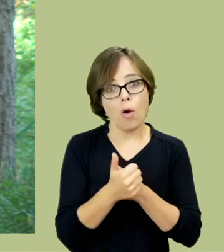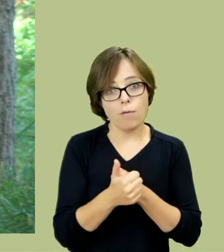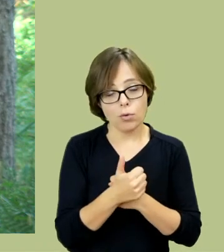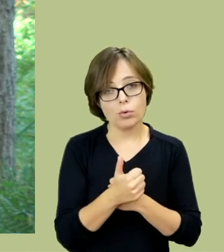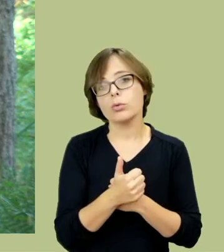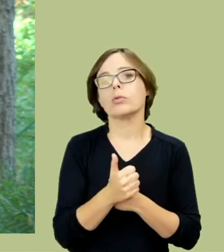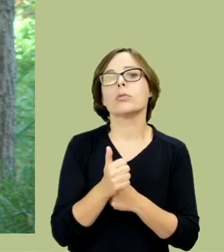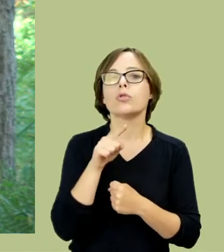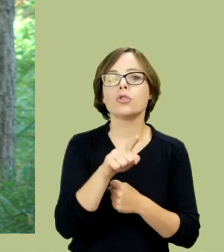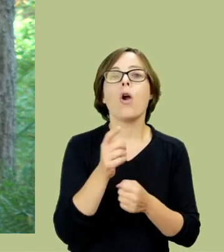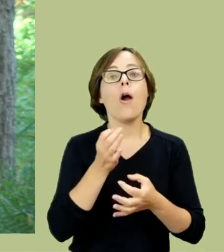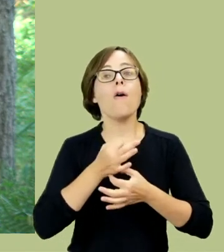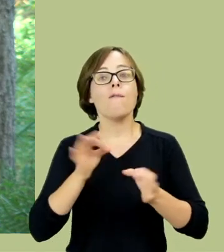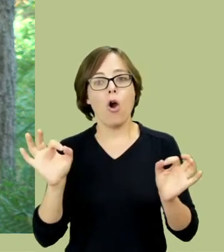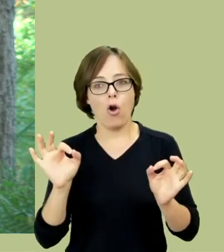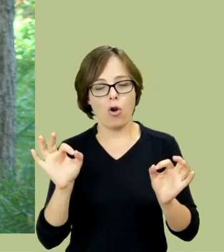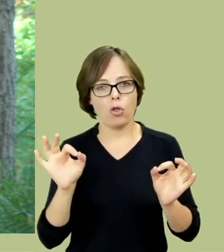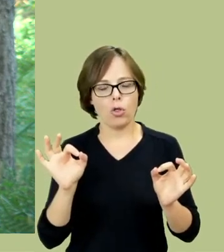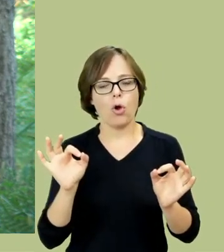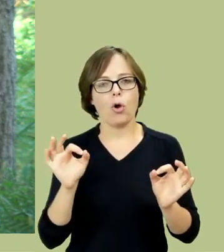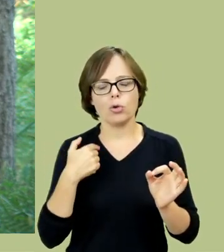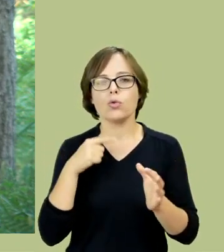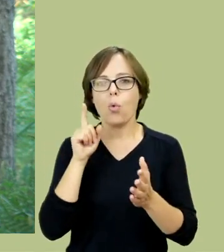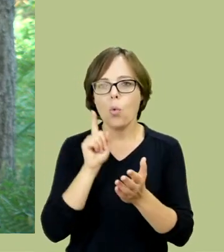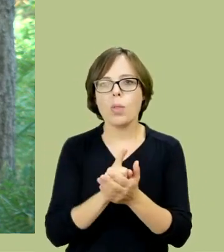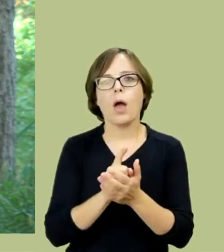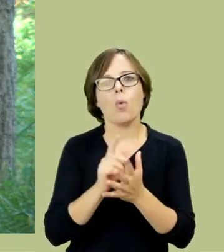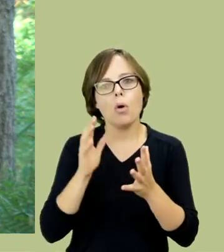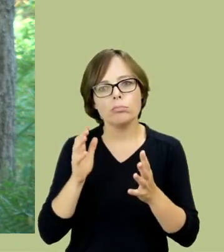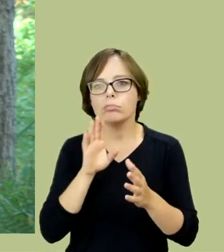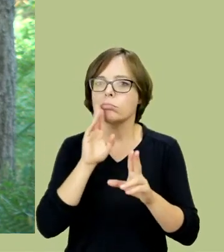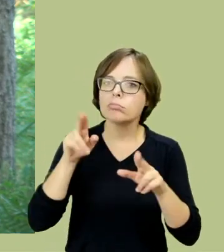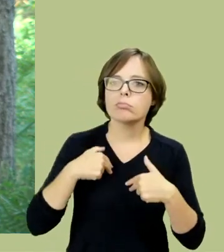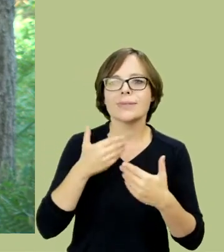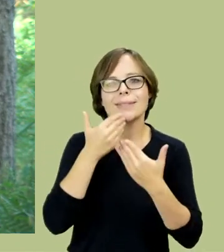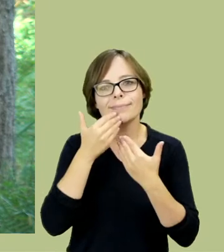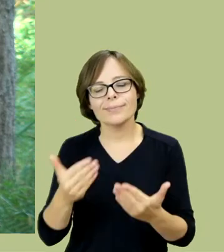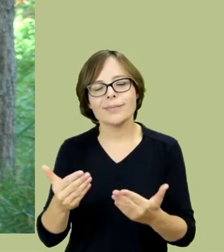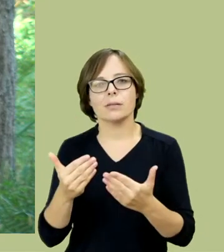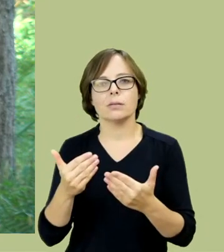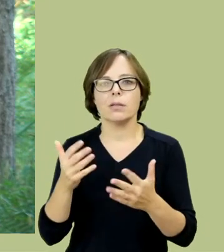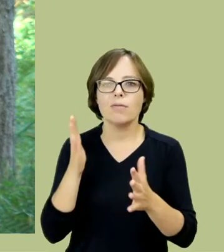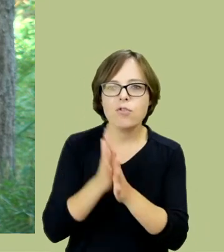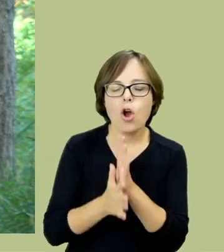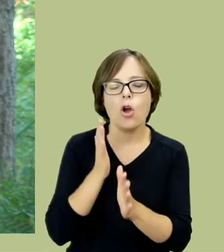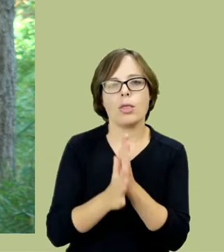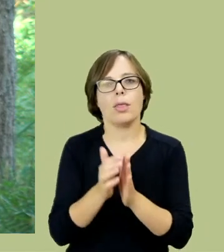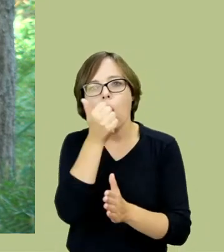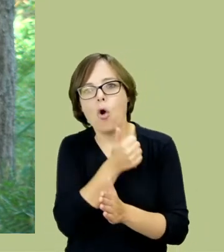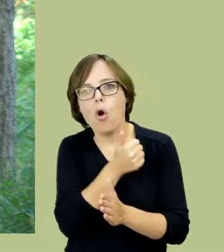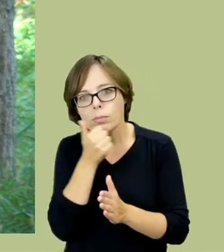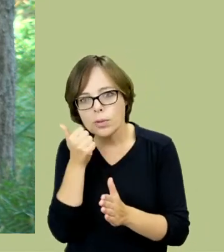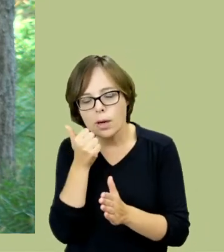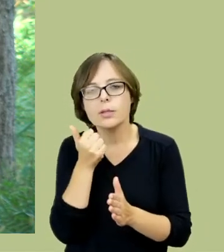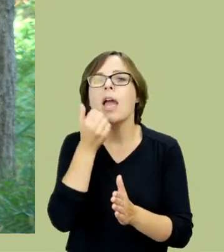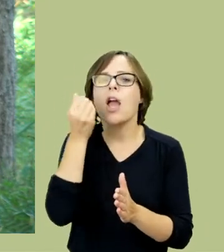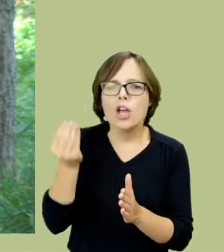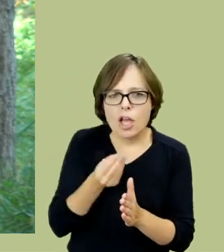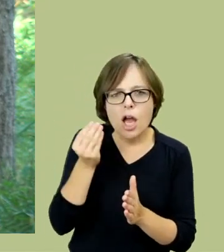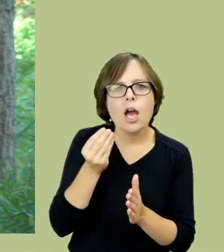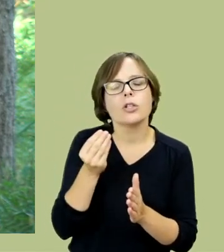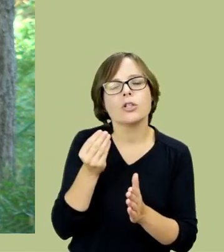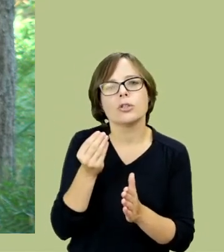którą odzyskiwaliśmy poprzez czyn zbrojny, poprzez konspirację, utrzymaliśmy ją jeszcze w